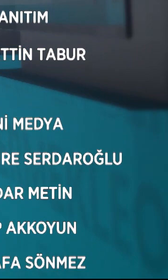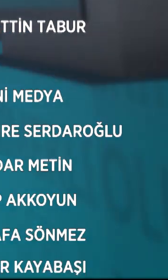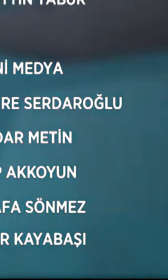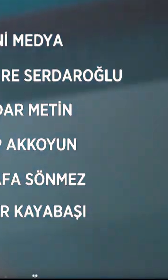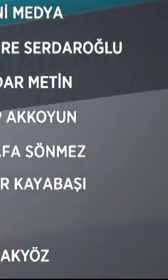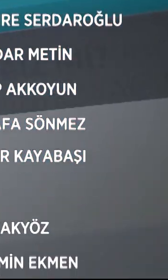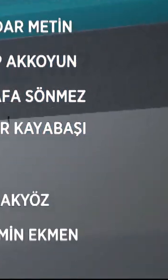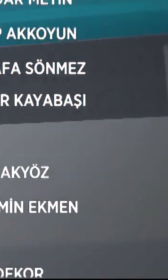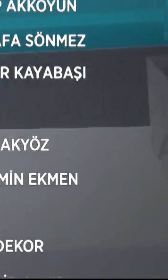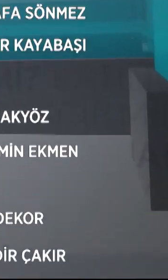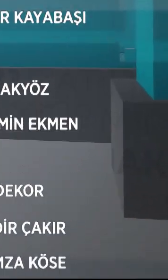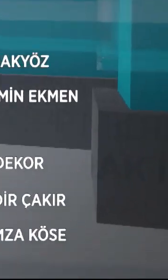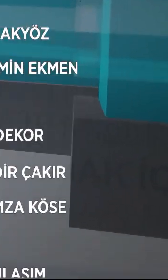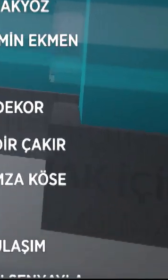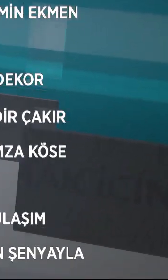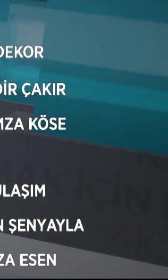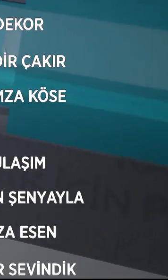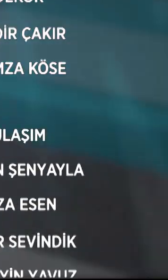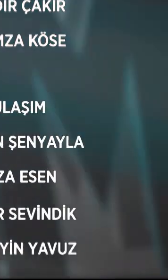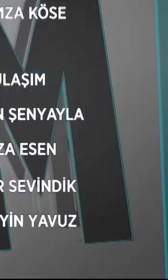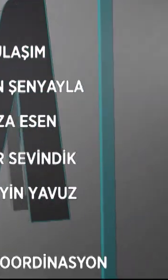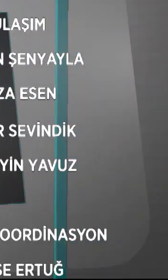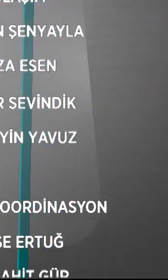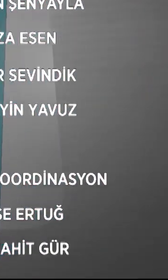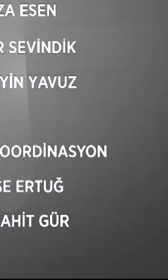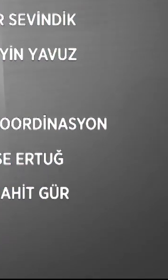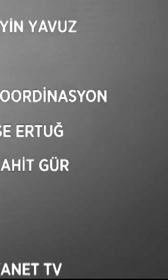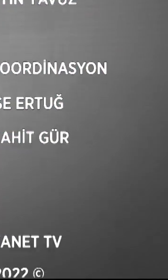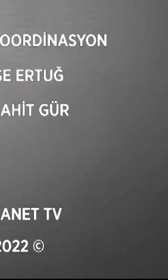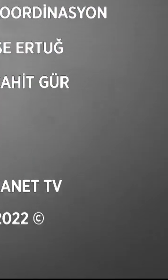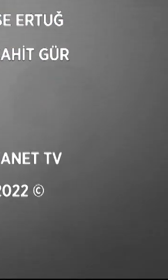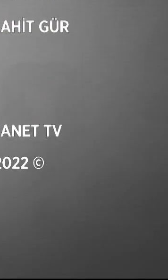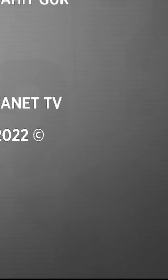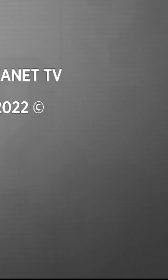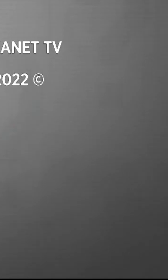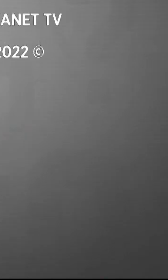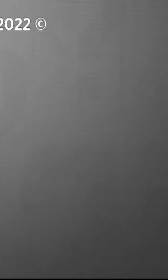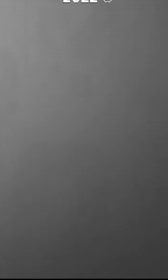Hangi kişiler kullanmışlar? Cami mezhebine göre evde hikâfa girebiliyor